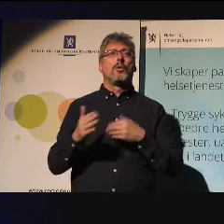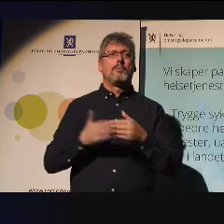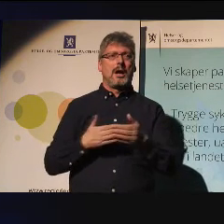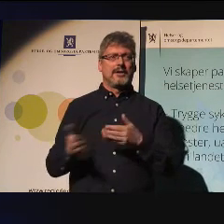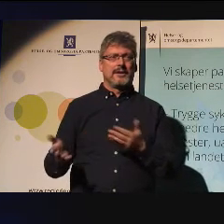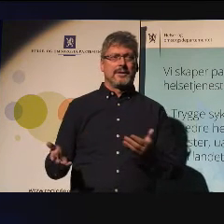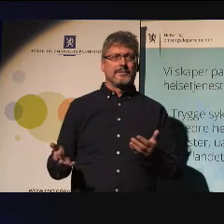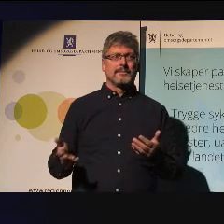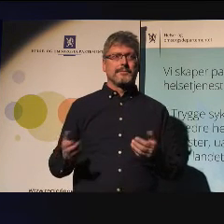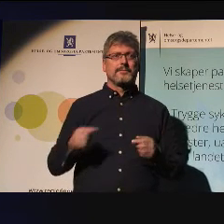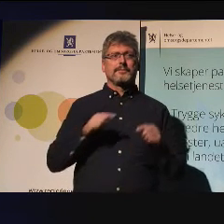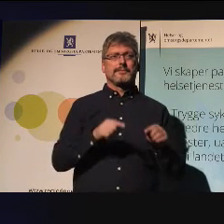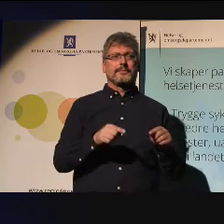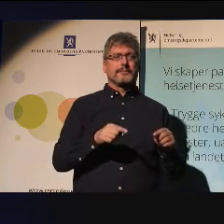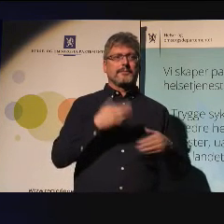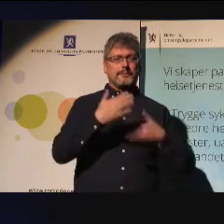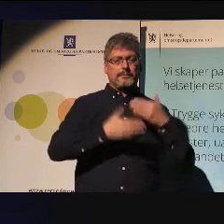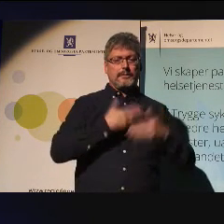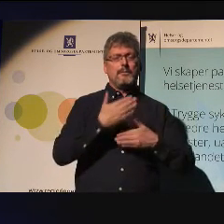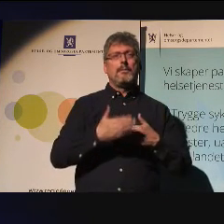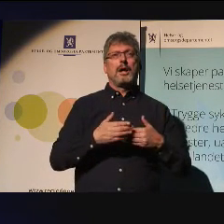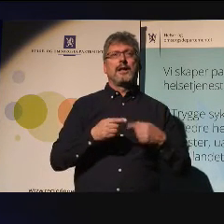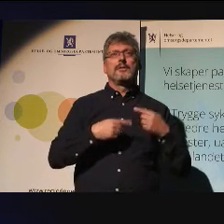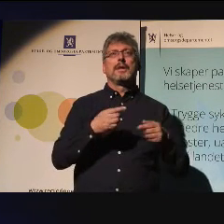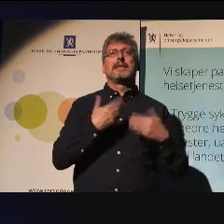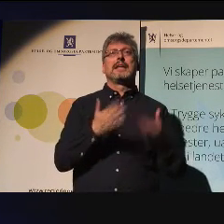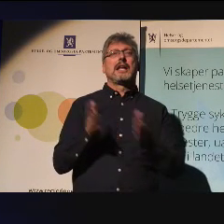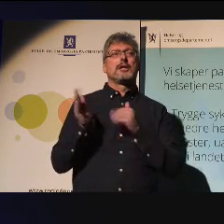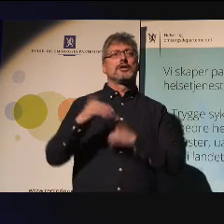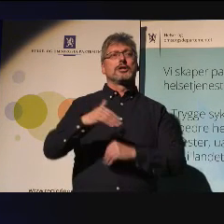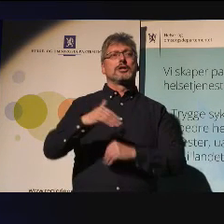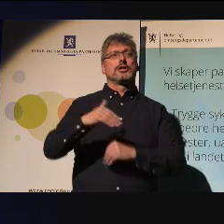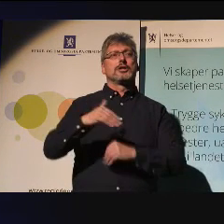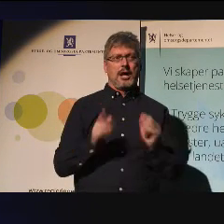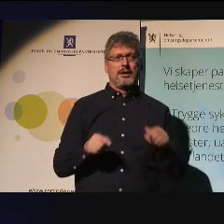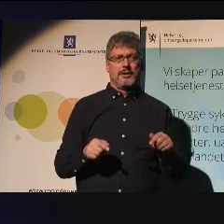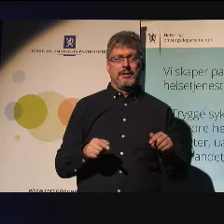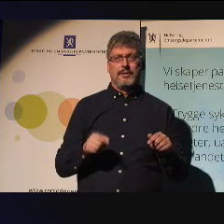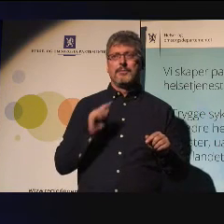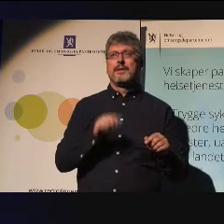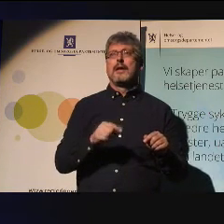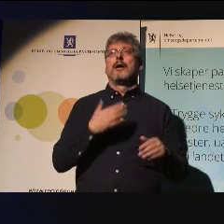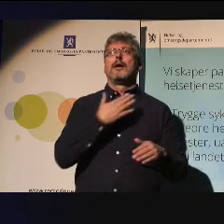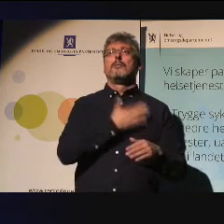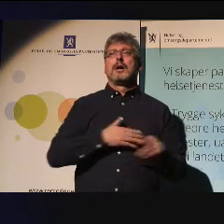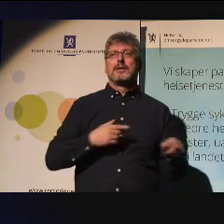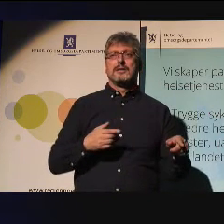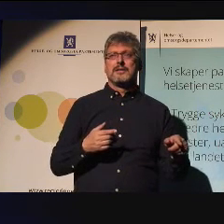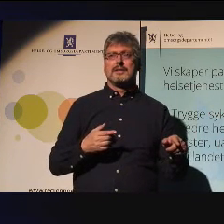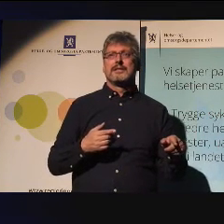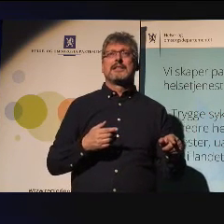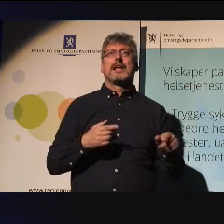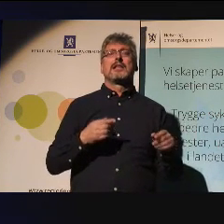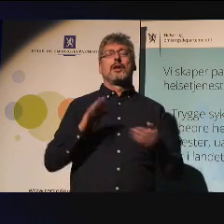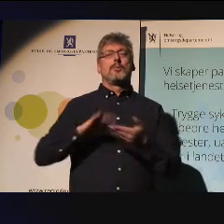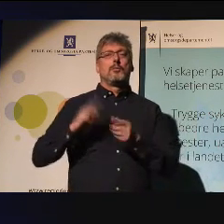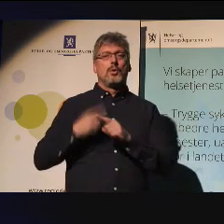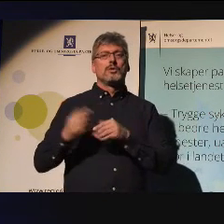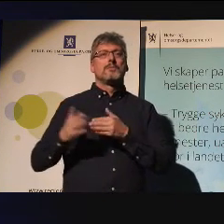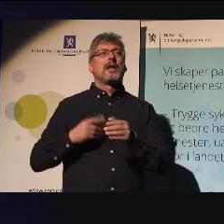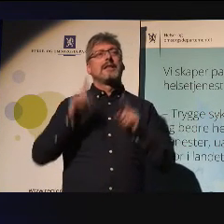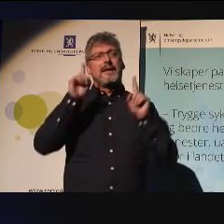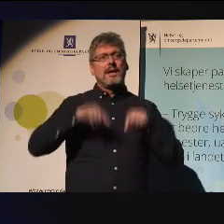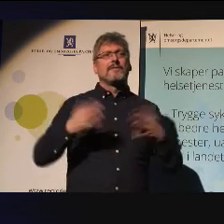Pakkeforløpene gir en standard for hva utredning og behandling skal inneholde. Pasienten og behandler vet hva som skal skje og når det